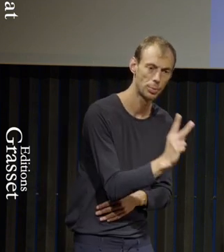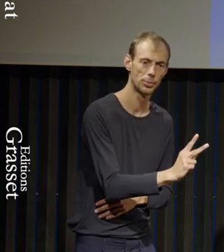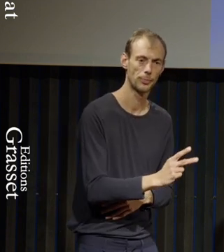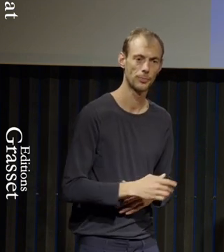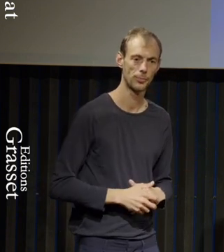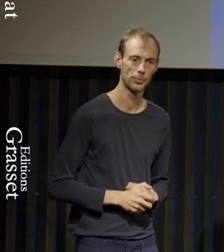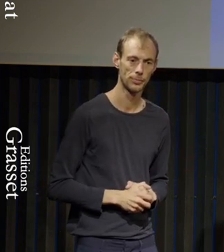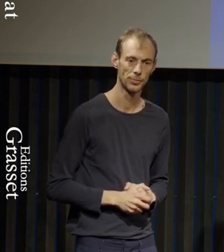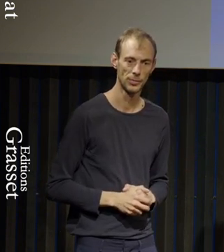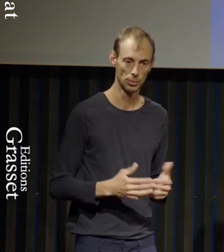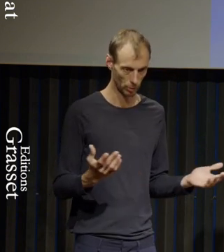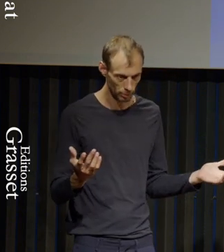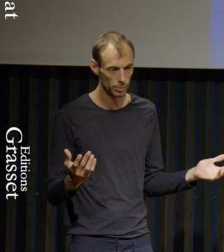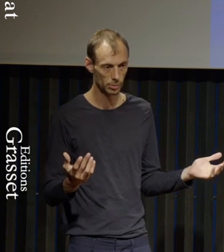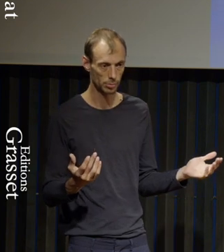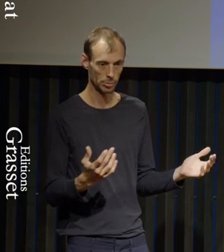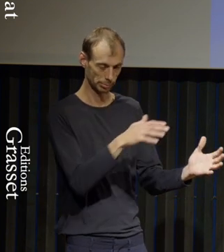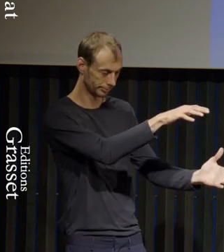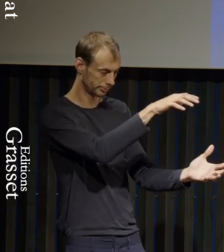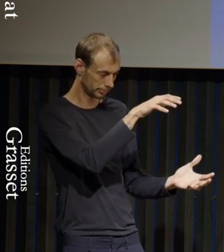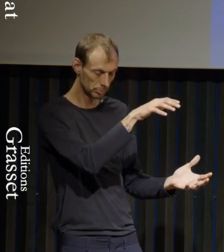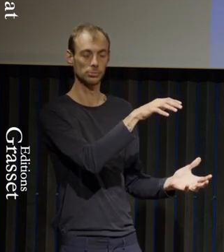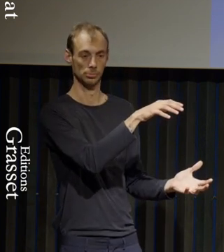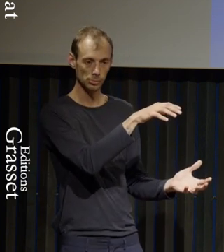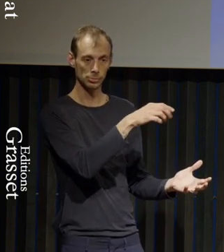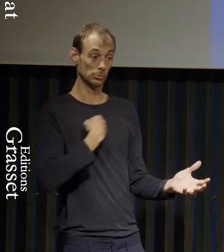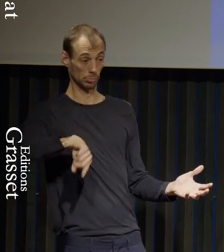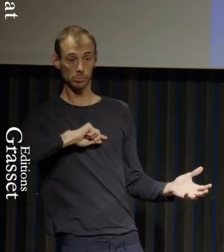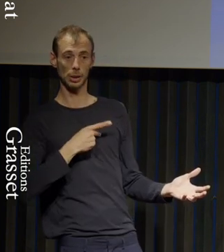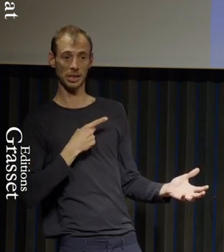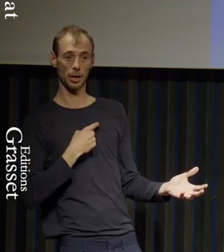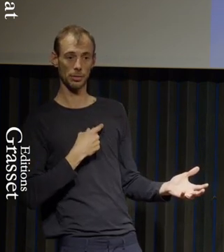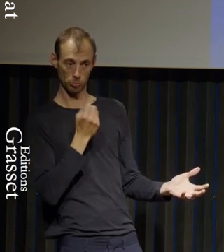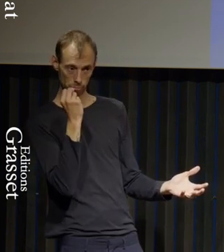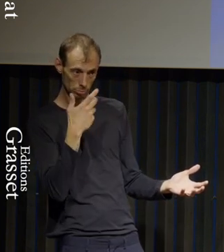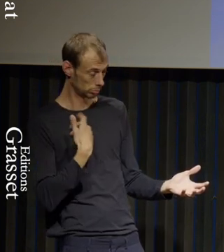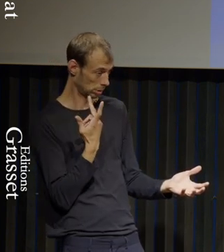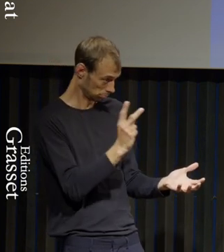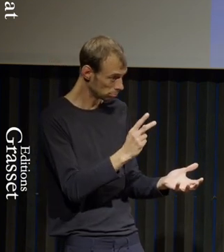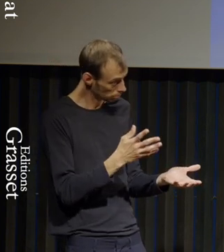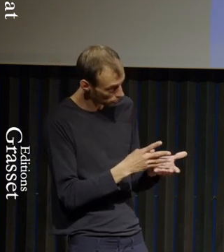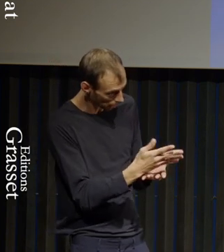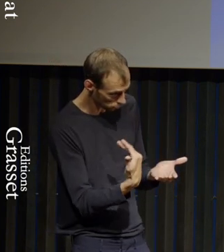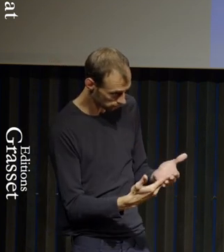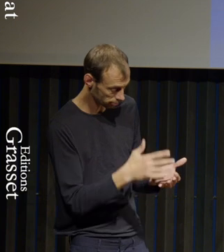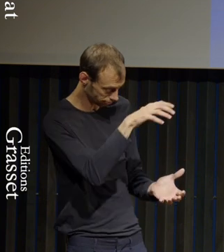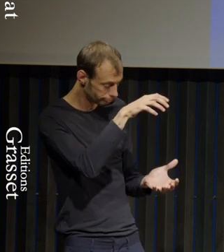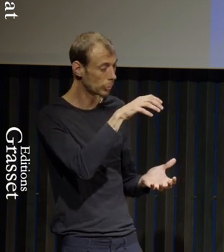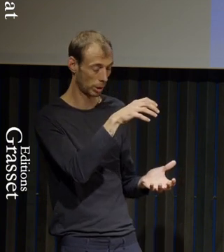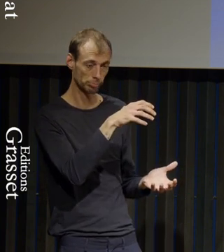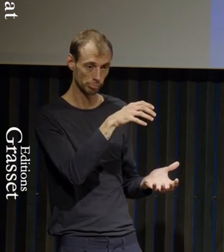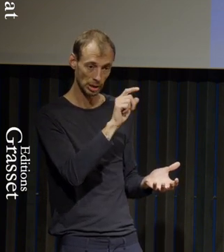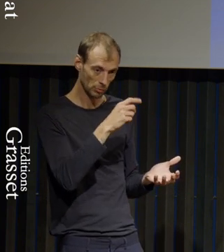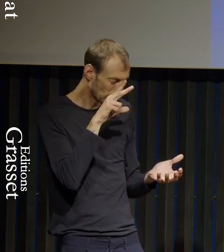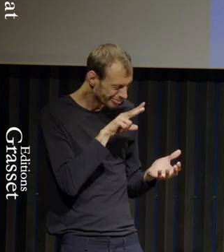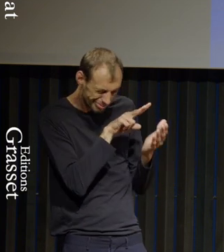capables d'entendre ce récit et dans ce récit, d'y lire les symptômes qui sont le signe ou les